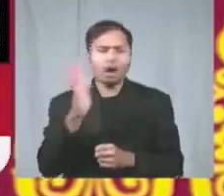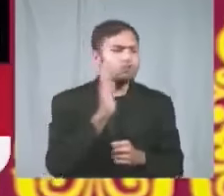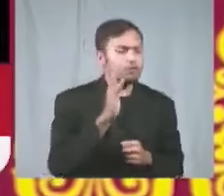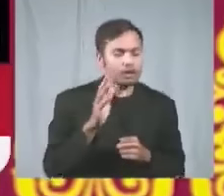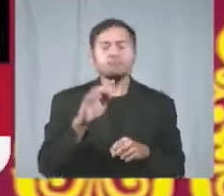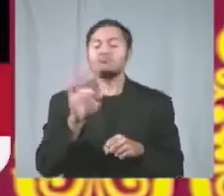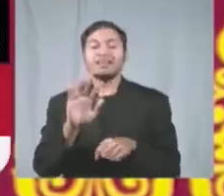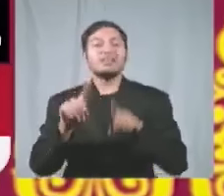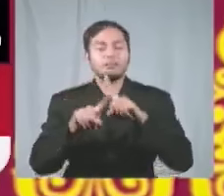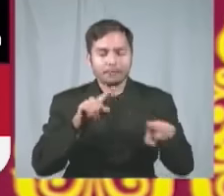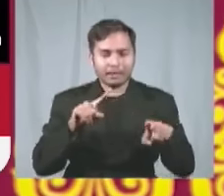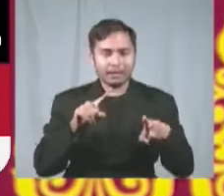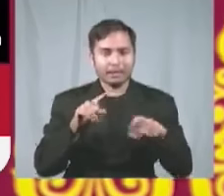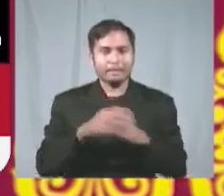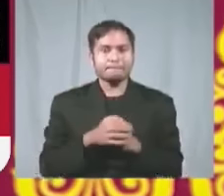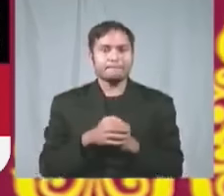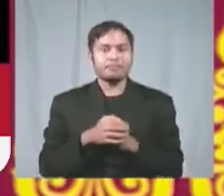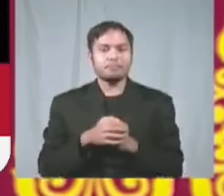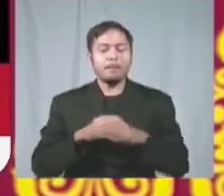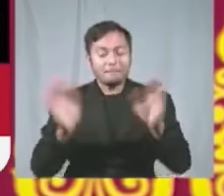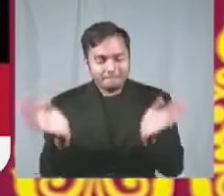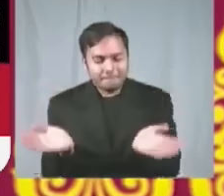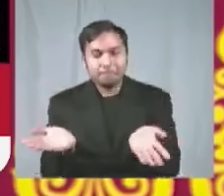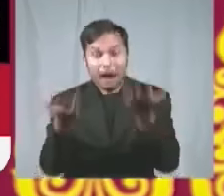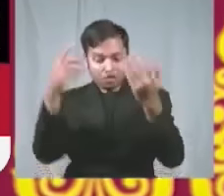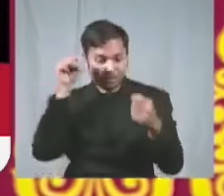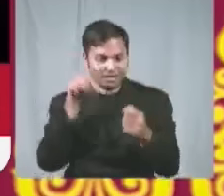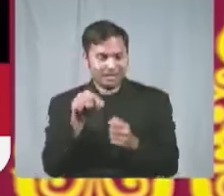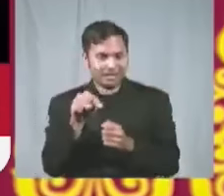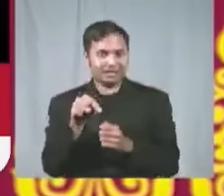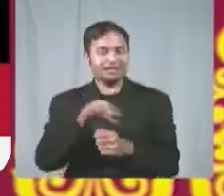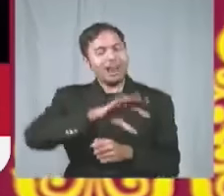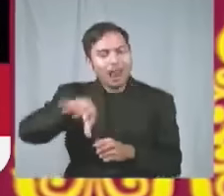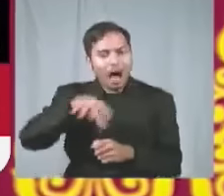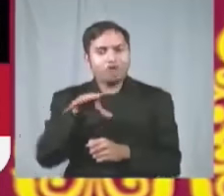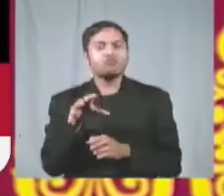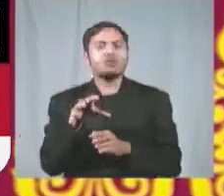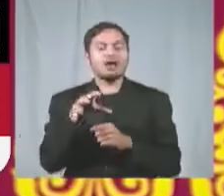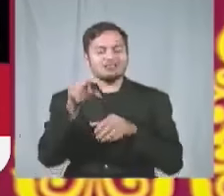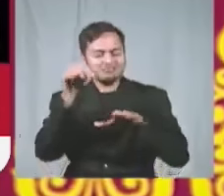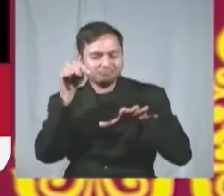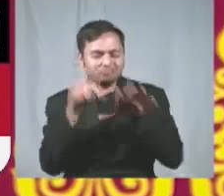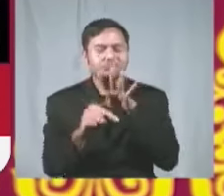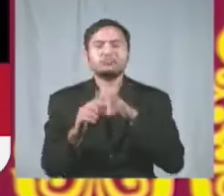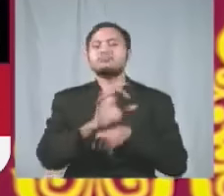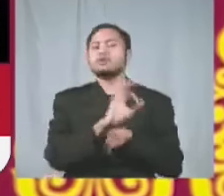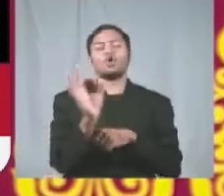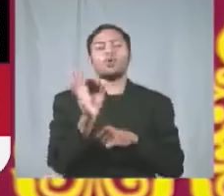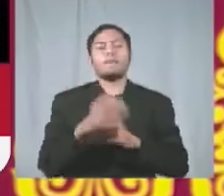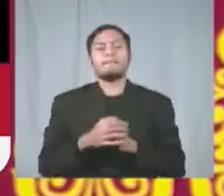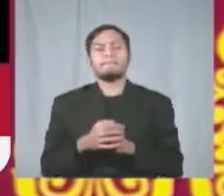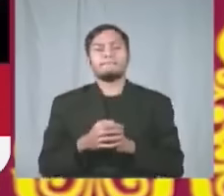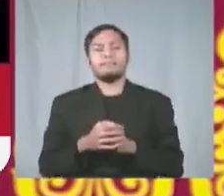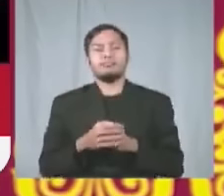adalah pelaksanaan pembangunan itu tidak dilaksanakan secara kajian yang mendalam dan juga membutuhkan ahli